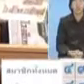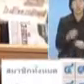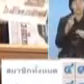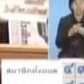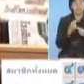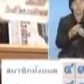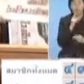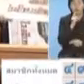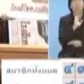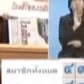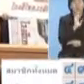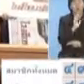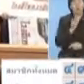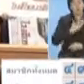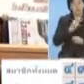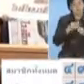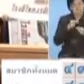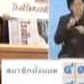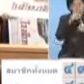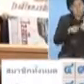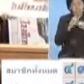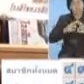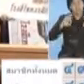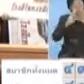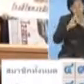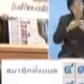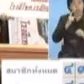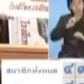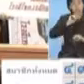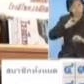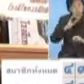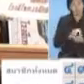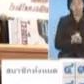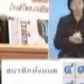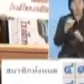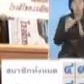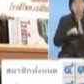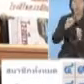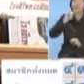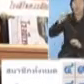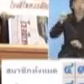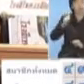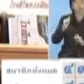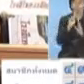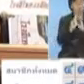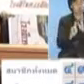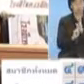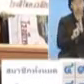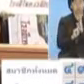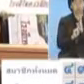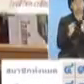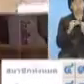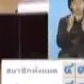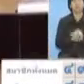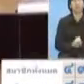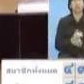ำเป็นแต่ผมถือว่าชื่อเหล่านี้มันทำให้ประเทศชาติเสียหายถ้าไม่จริงเขาฟ้องผมได้ฮะเพราะว่ากฎหมายไม่ได้คุ้มครองผม คือสภานี้เนี่ยไม่ใช่เ